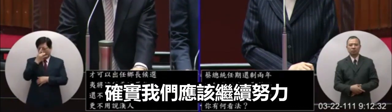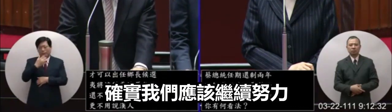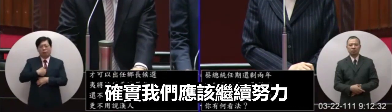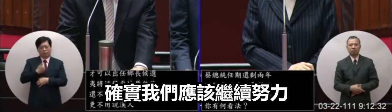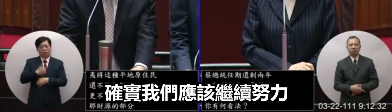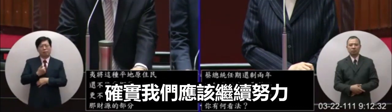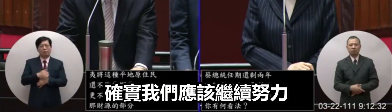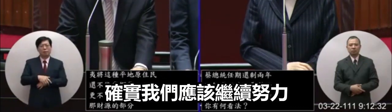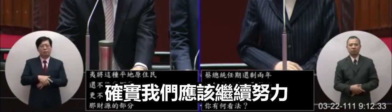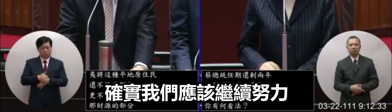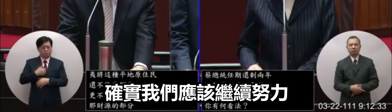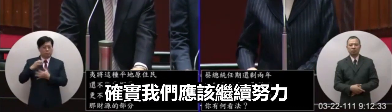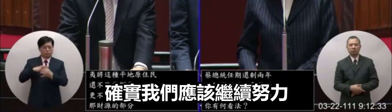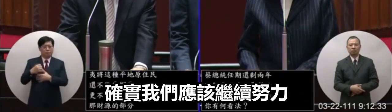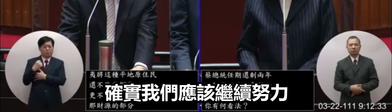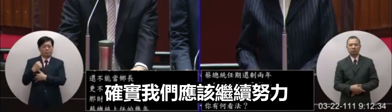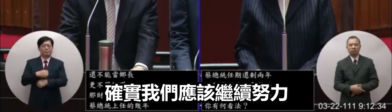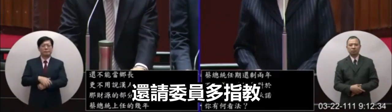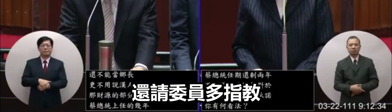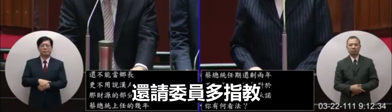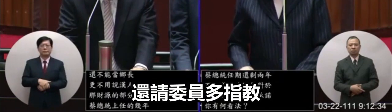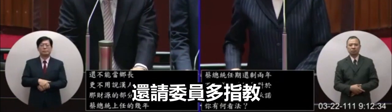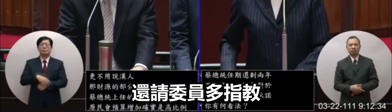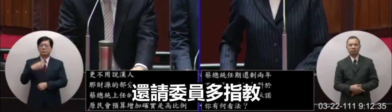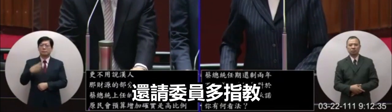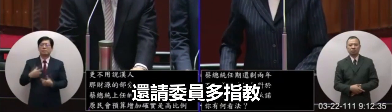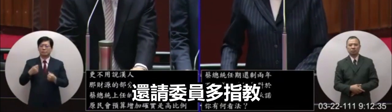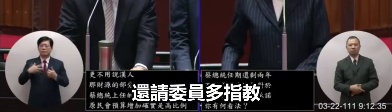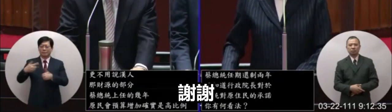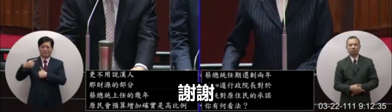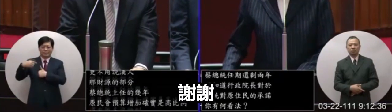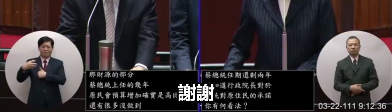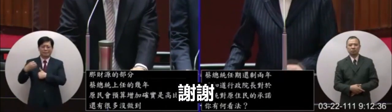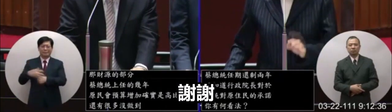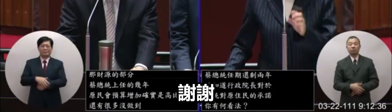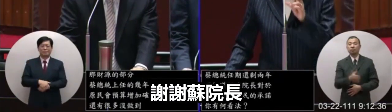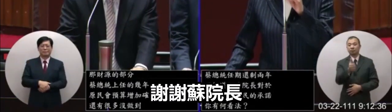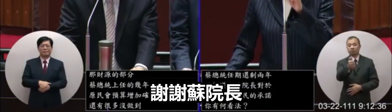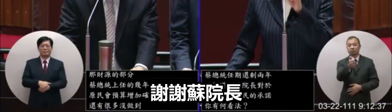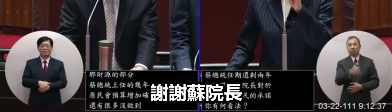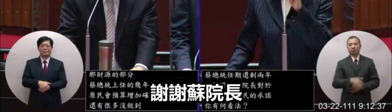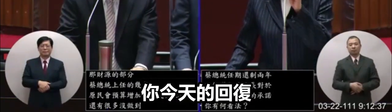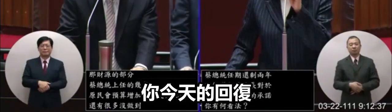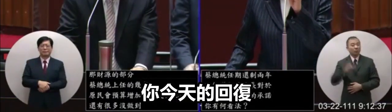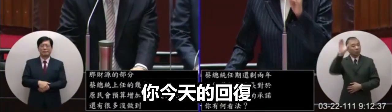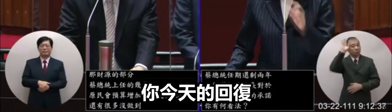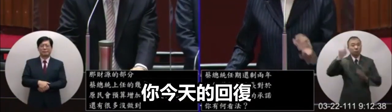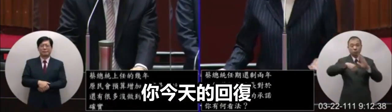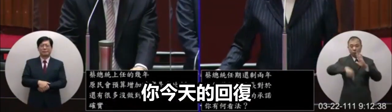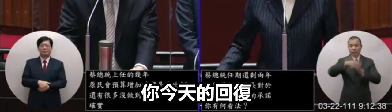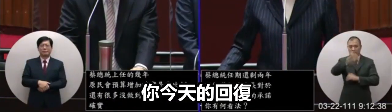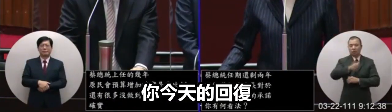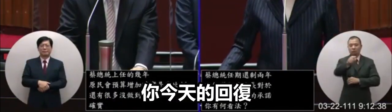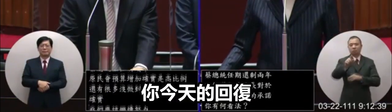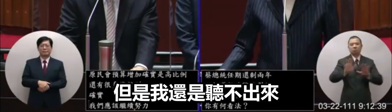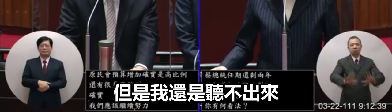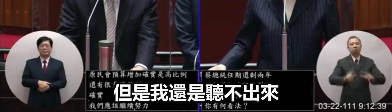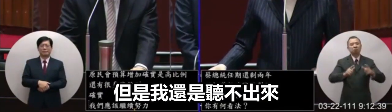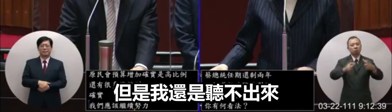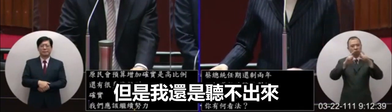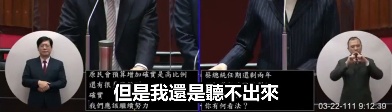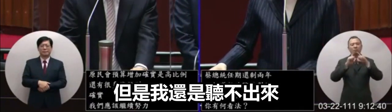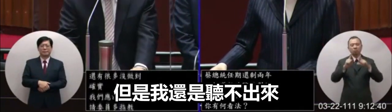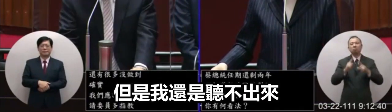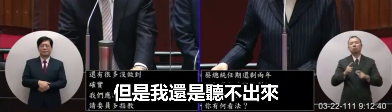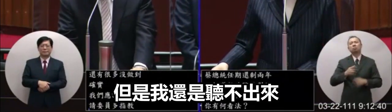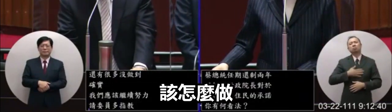实，那我们应该继续努力，还请委员多指教。 好了，谢谢苏院长你今天的回复哈，但是